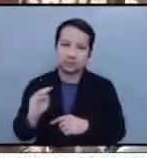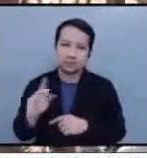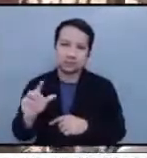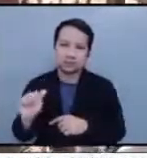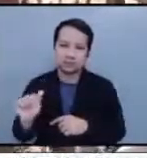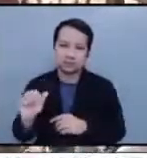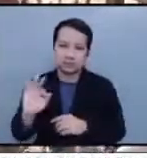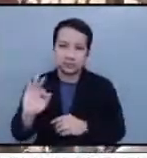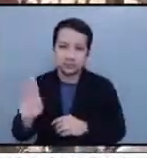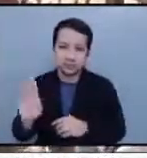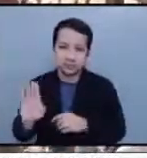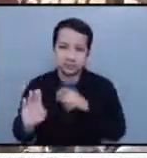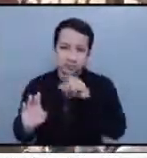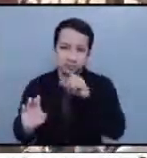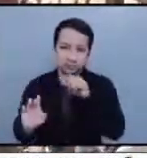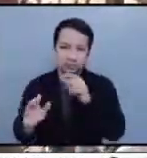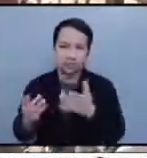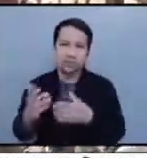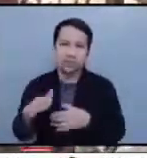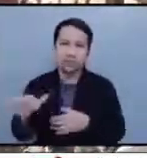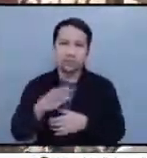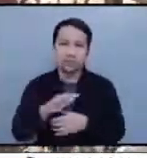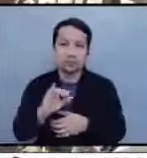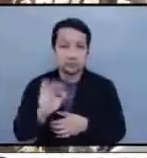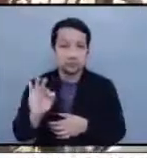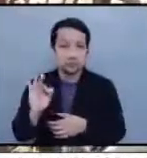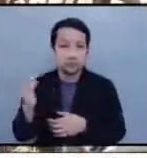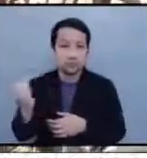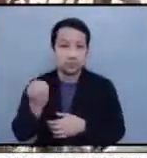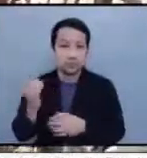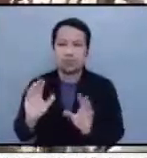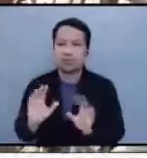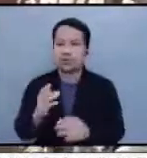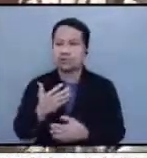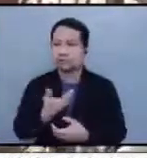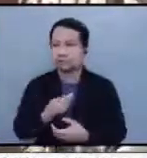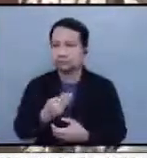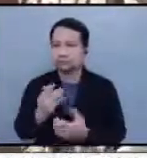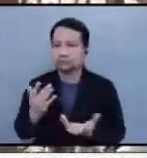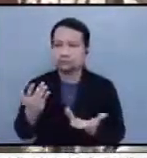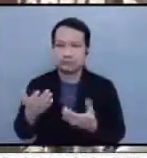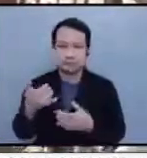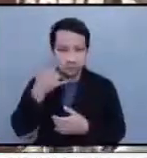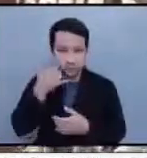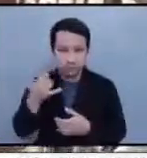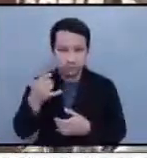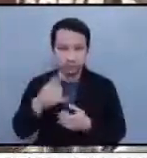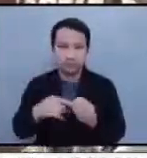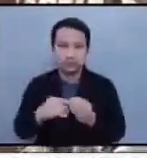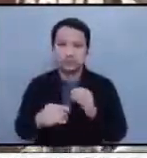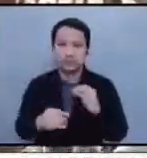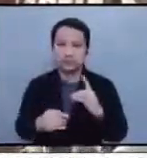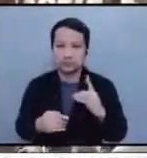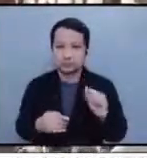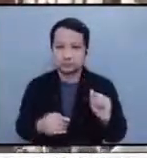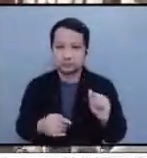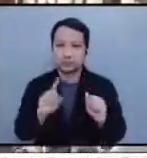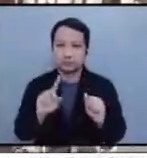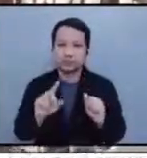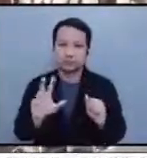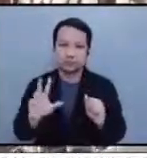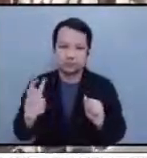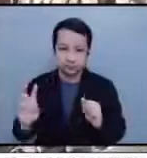Facebook, Twitter at website. At kung may emergency man, pero wag naman po sana, tawag na sa hotline MMDA na